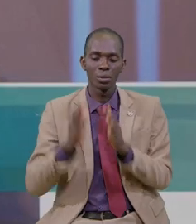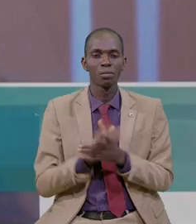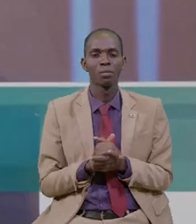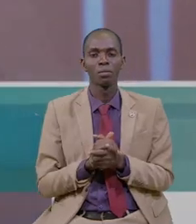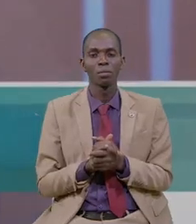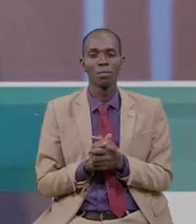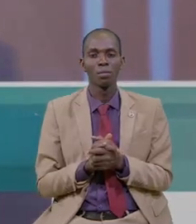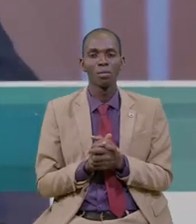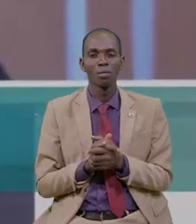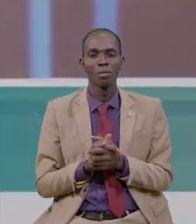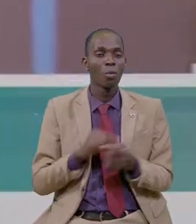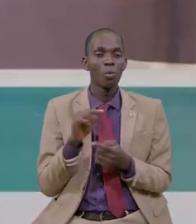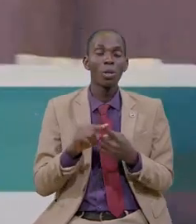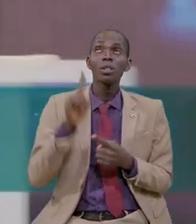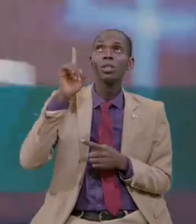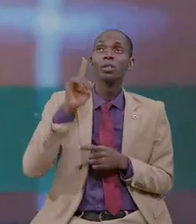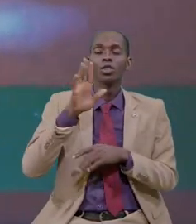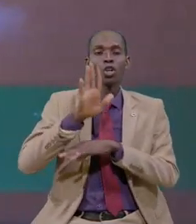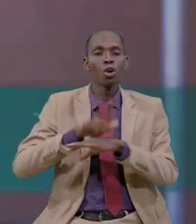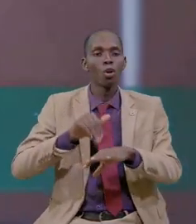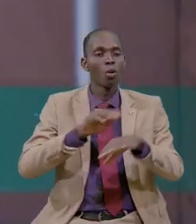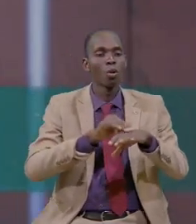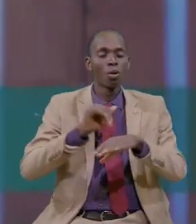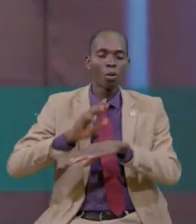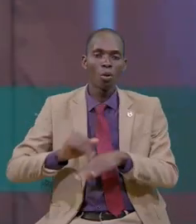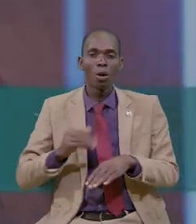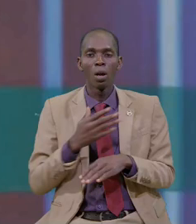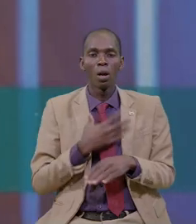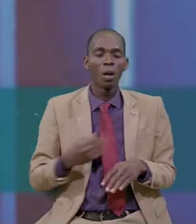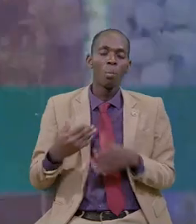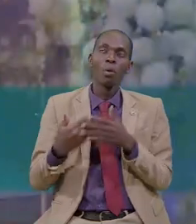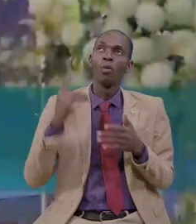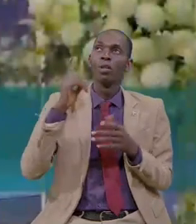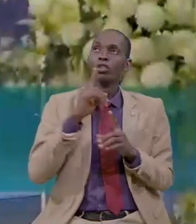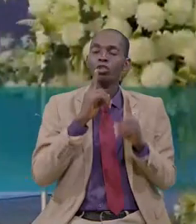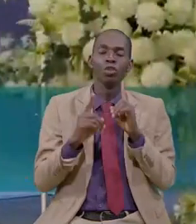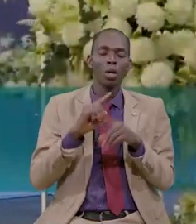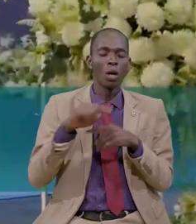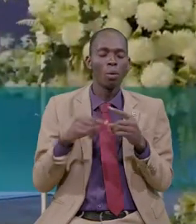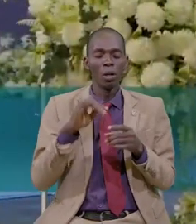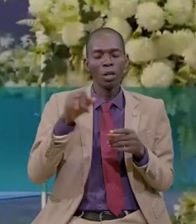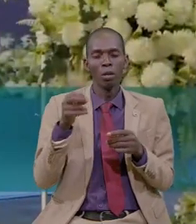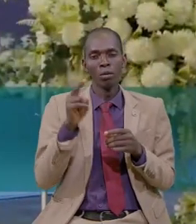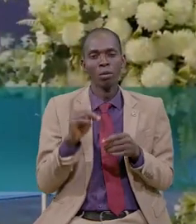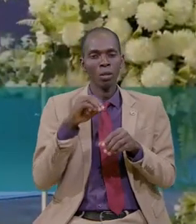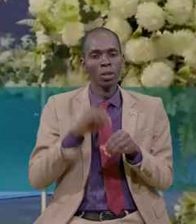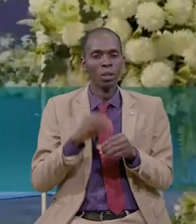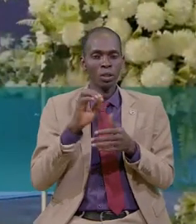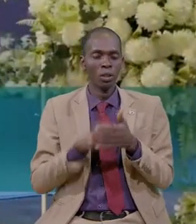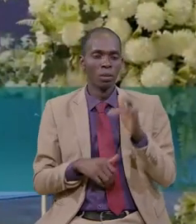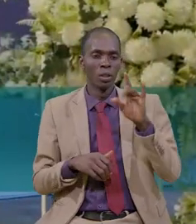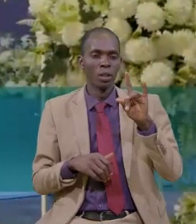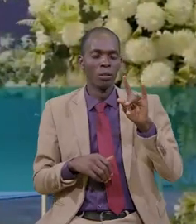sanctificateur. Quand il les a appelés, avant de parler de Jean chapitre 17